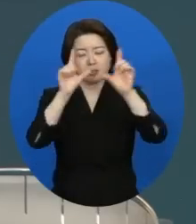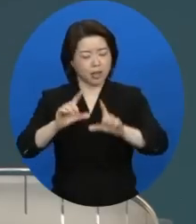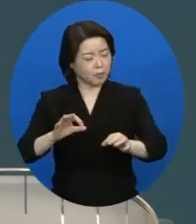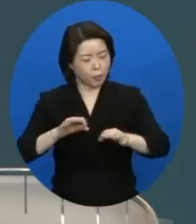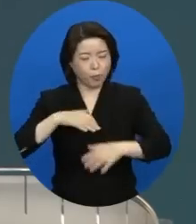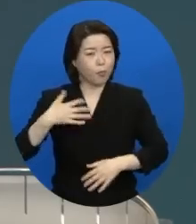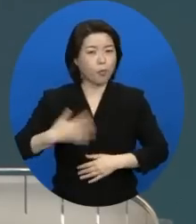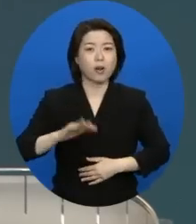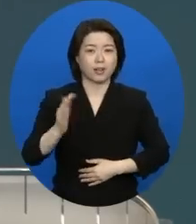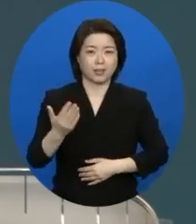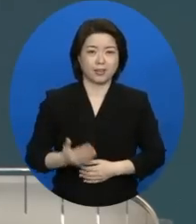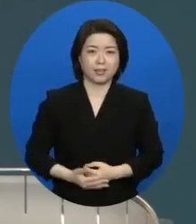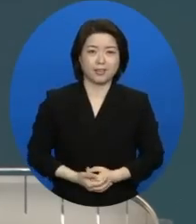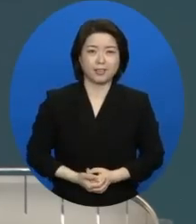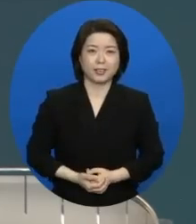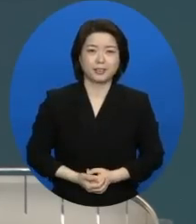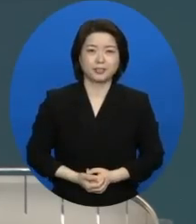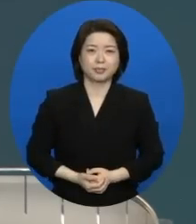거죠.